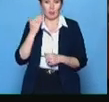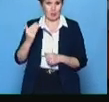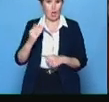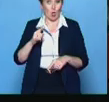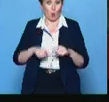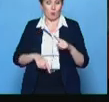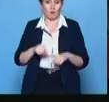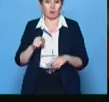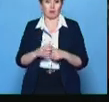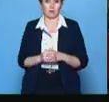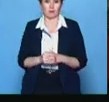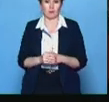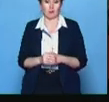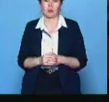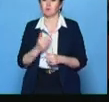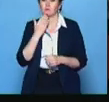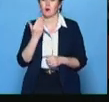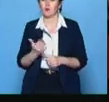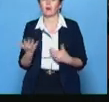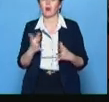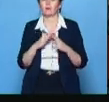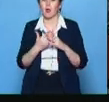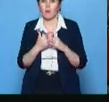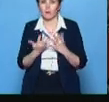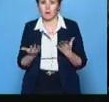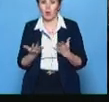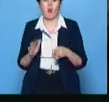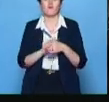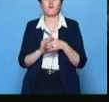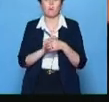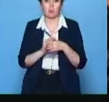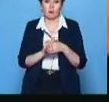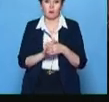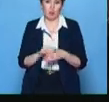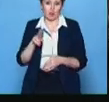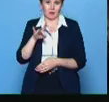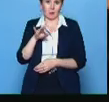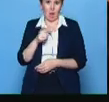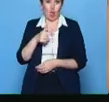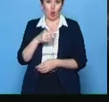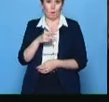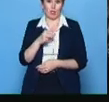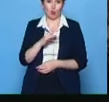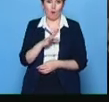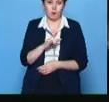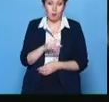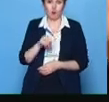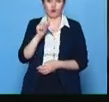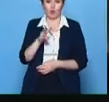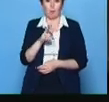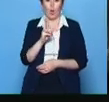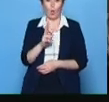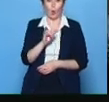родственников, спрашиваю, какая деревня, какая фамилия, Драгомировы, Чемкуюк, Алнашский район,